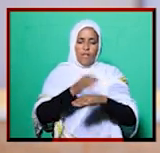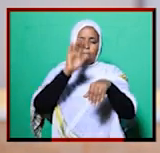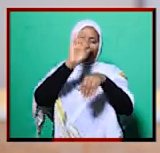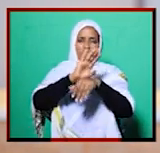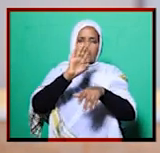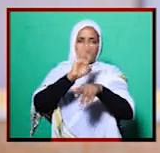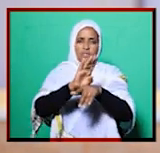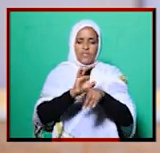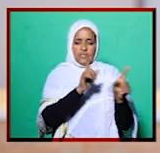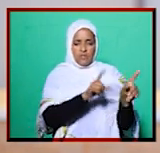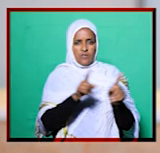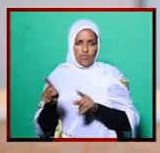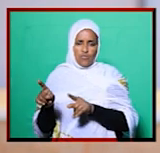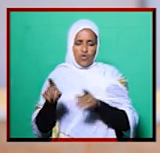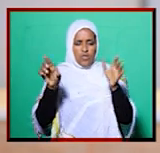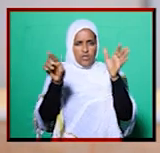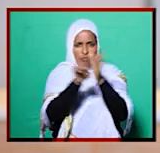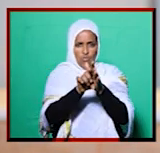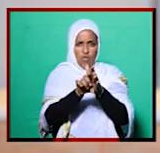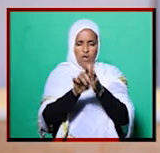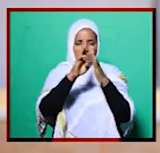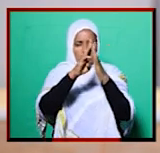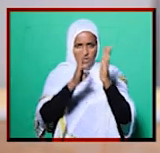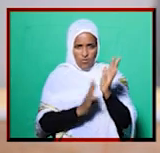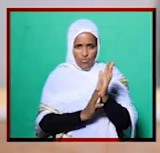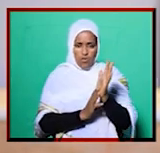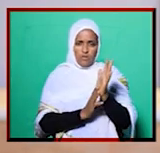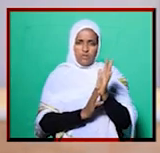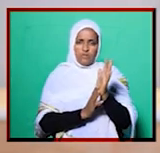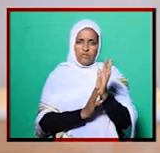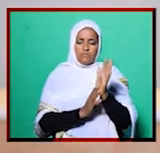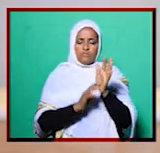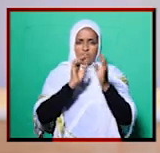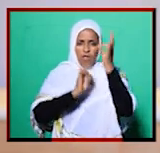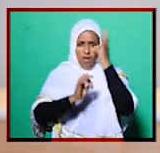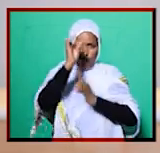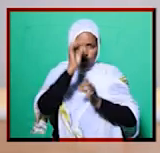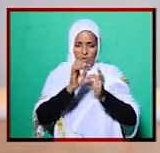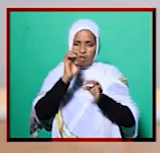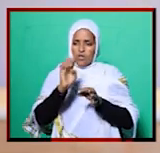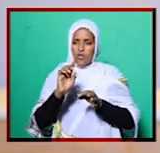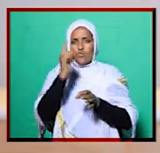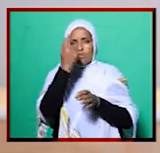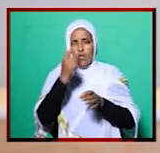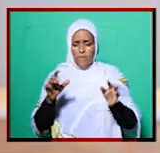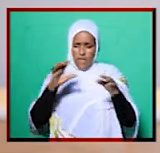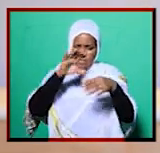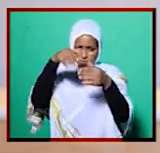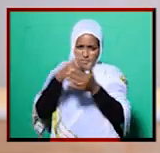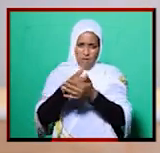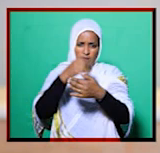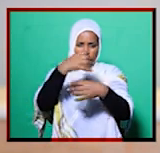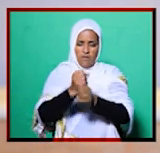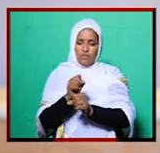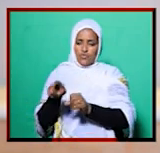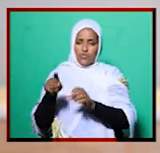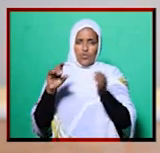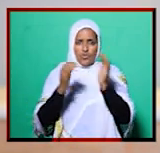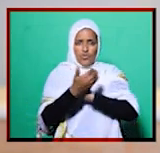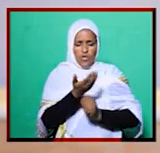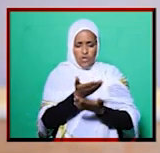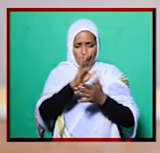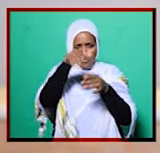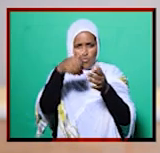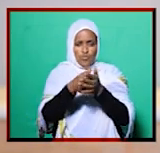ህጓን፣ ስርዓቷን፣ ዶግማዋን፣ ቀኖናዋን በአጠቃላይ የእሷ የሆነውን ነገር ሁሉም ያስፈጽሙ